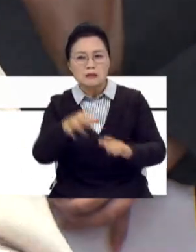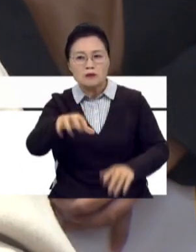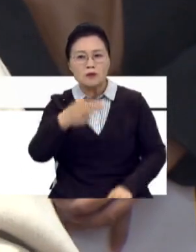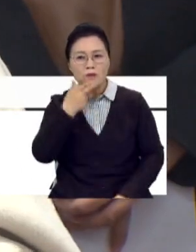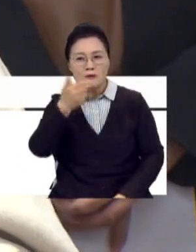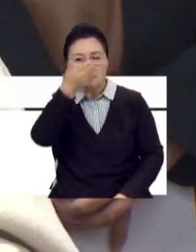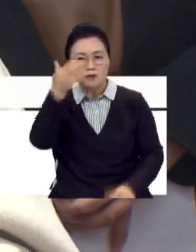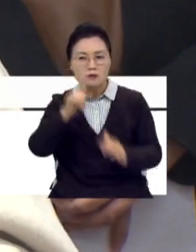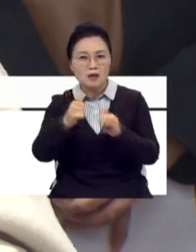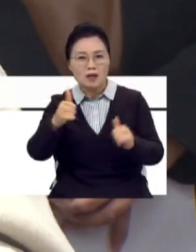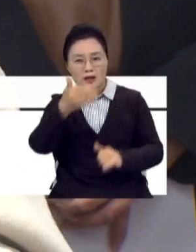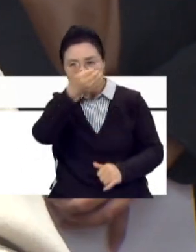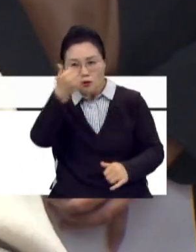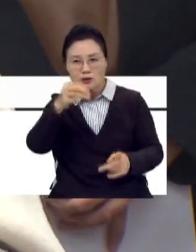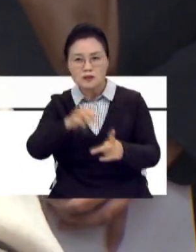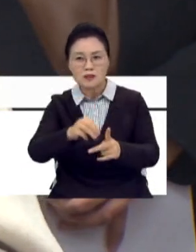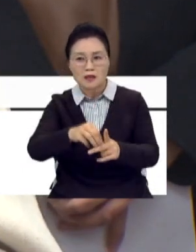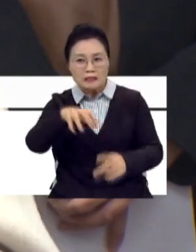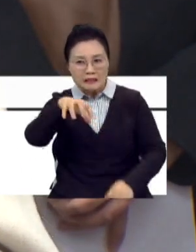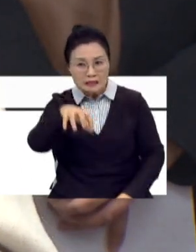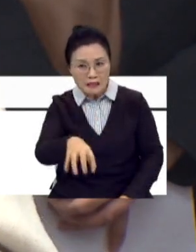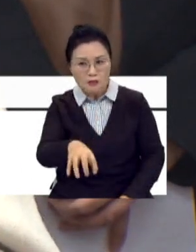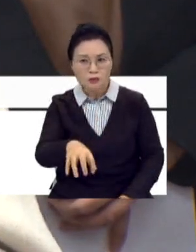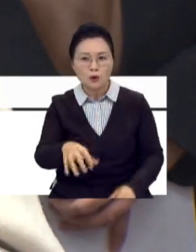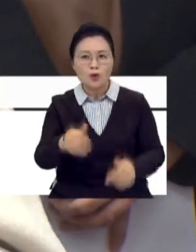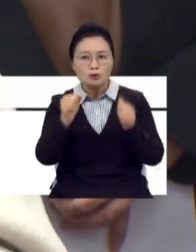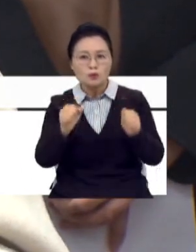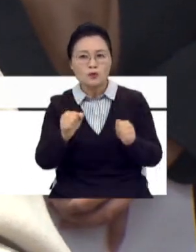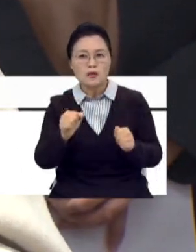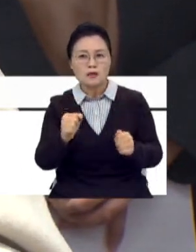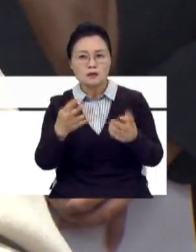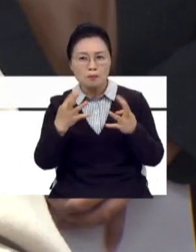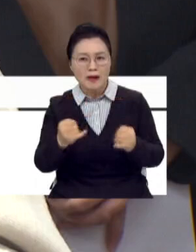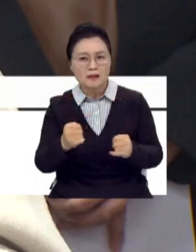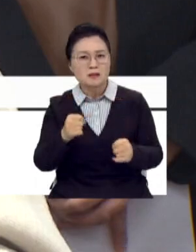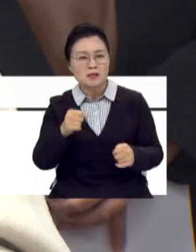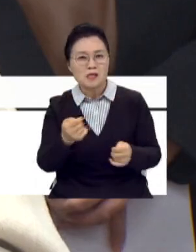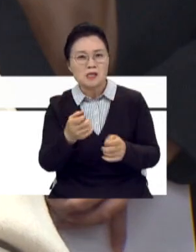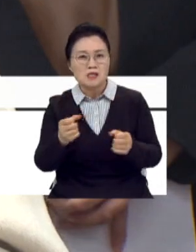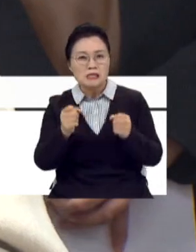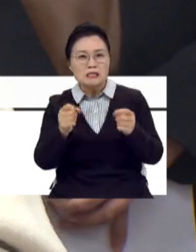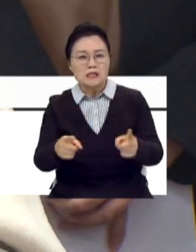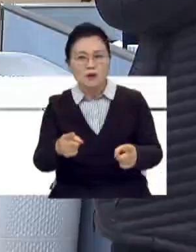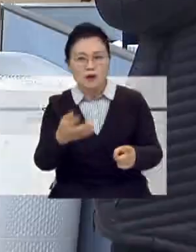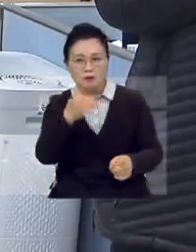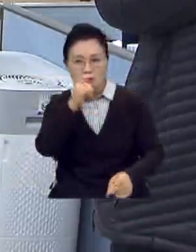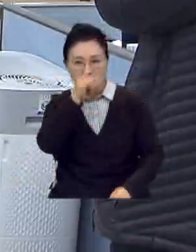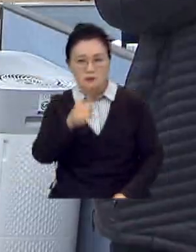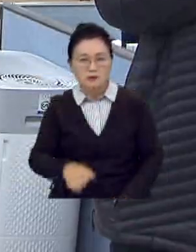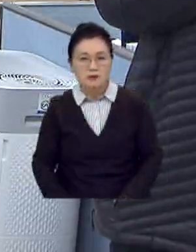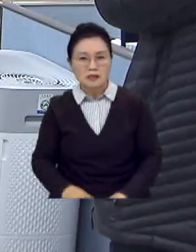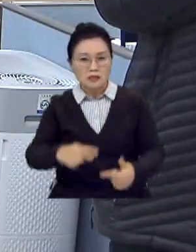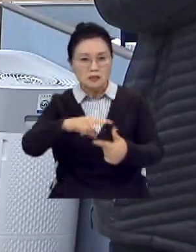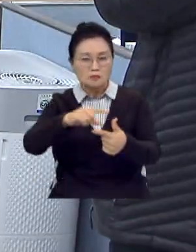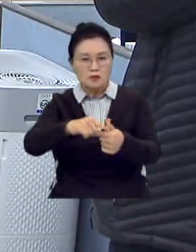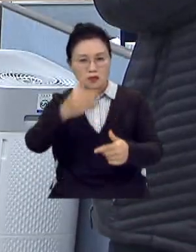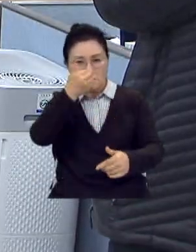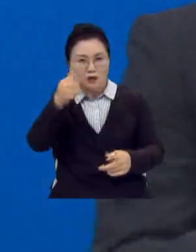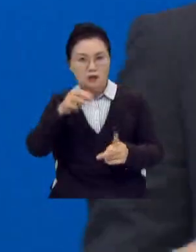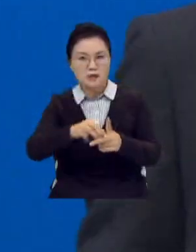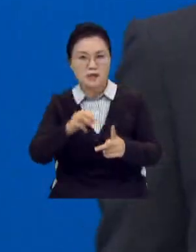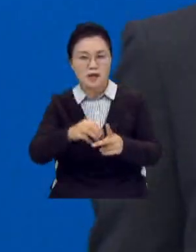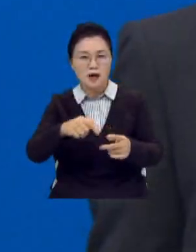청년들에게 청년센터라는 장소는 존재 자체로 많은 것들이 시도해 볼 수 있는 기회였습니다 경남도는